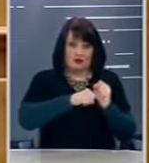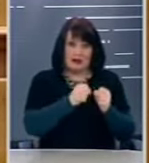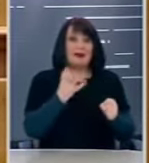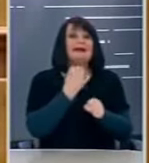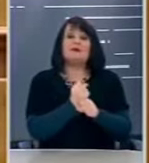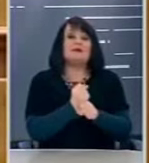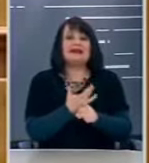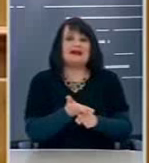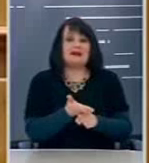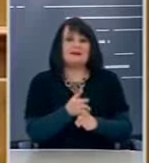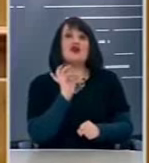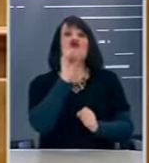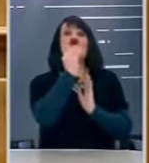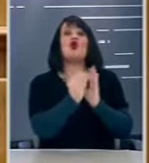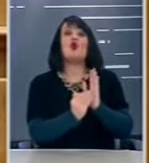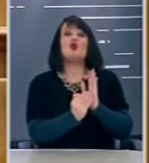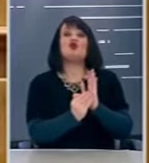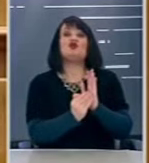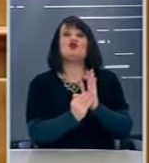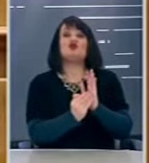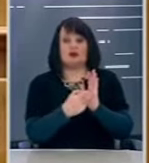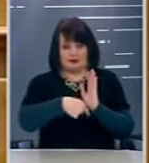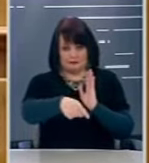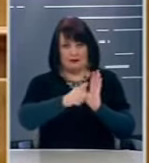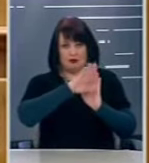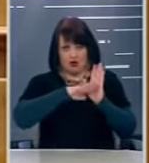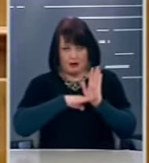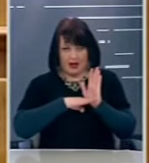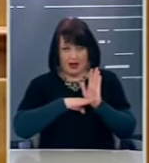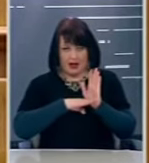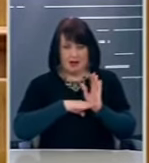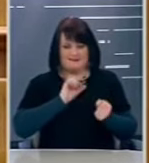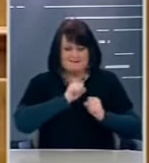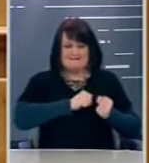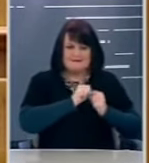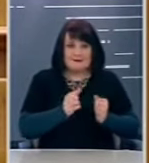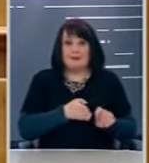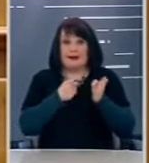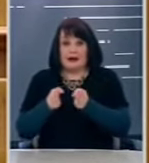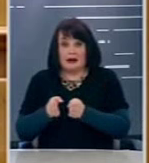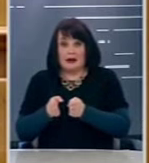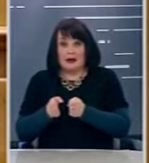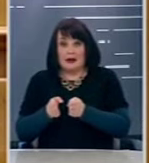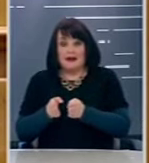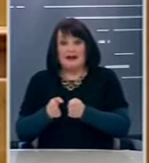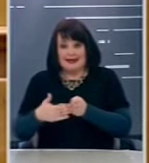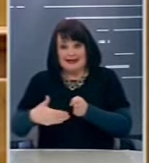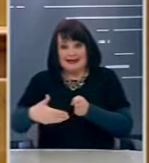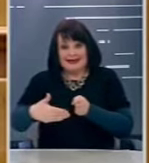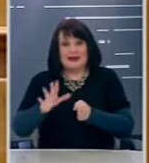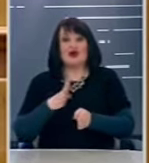πετύχει τους στόχους του τρέχοντος προγράμματος και από την άλλη να ολοκληρώσει με επιτυχία